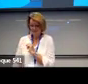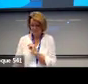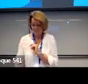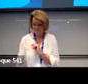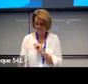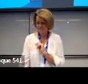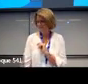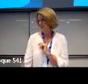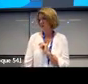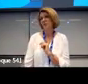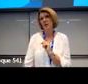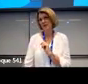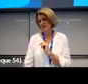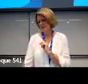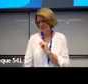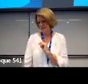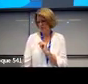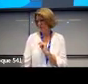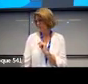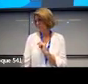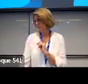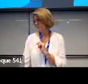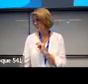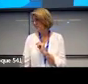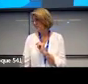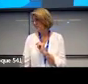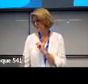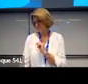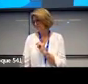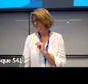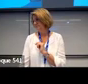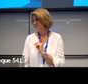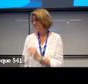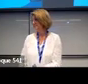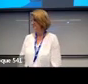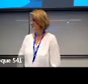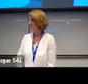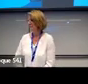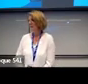article dans le domaine du cours.